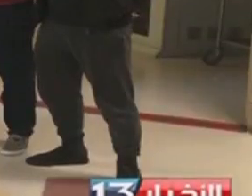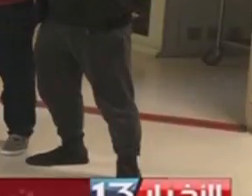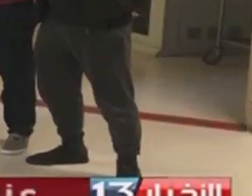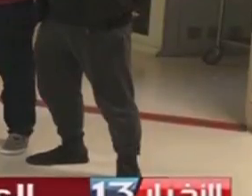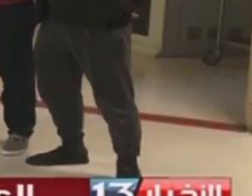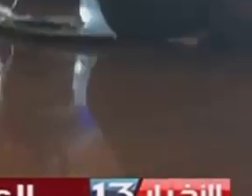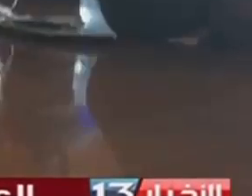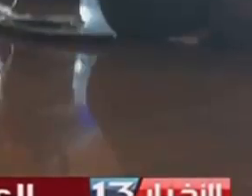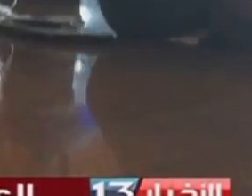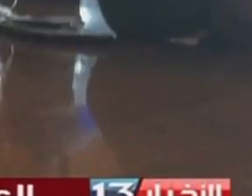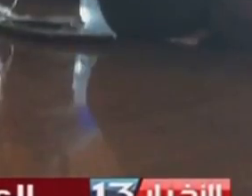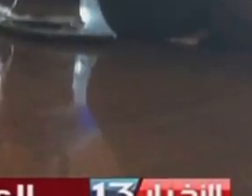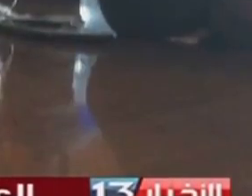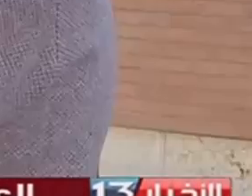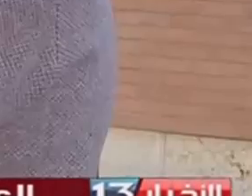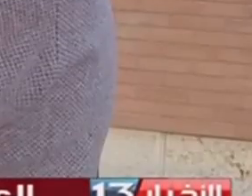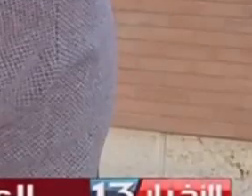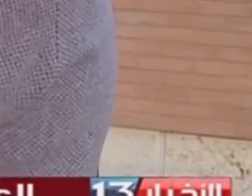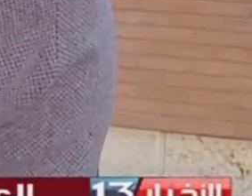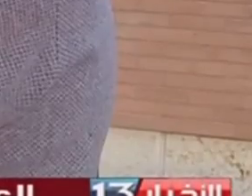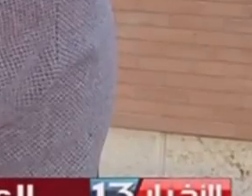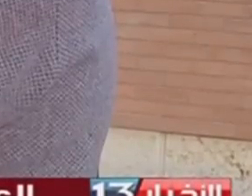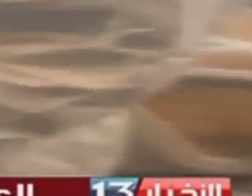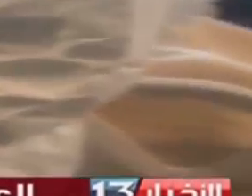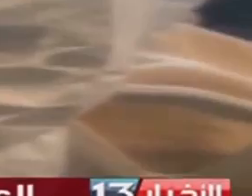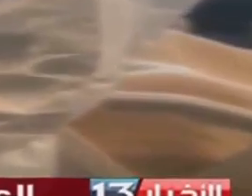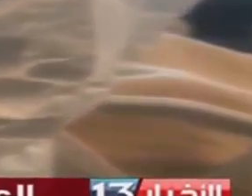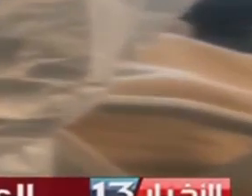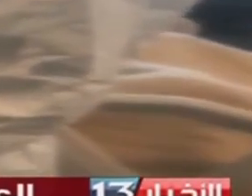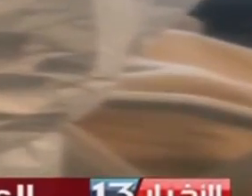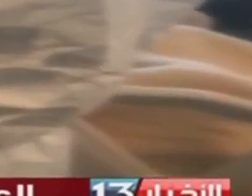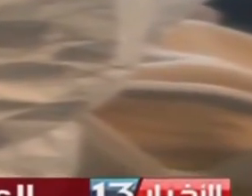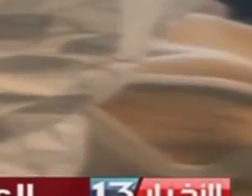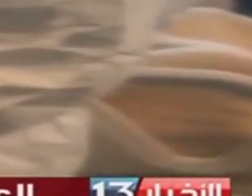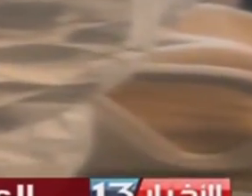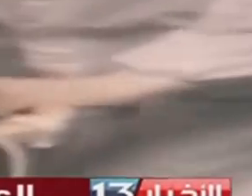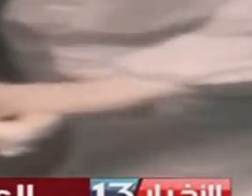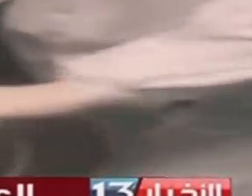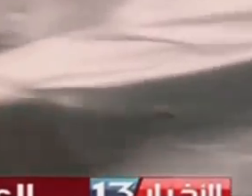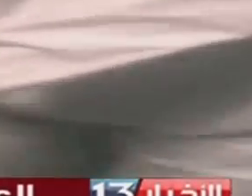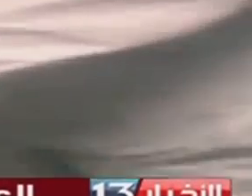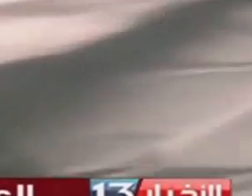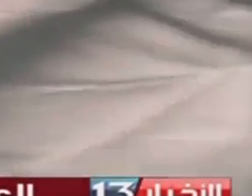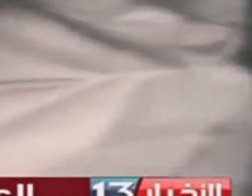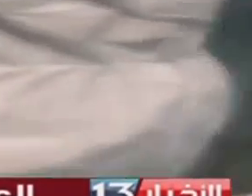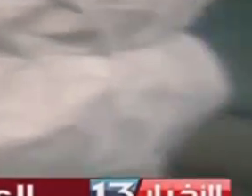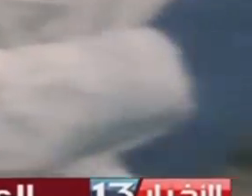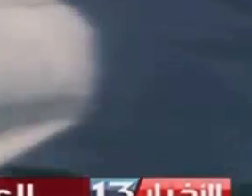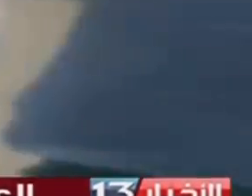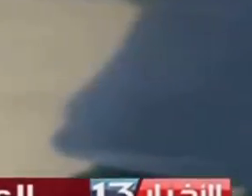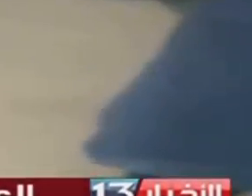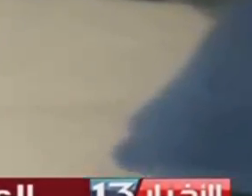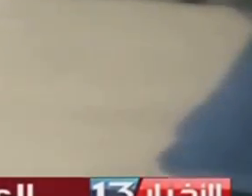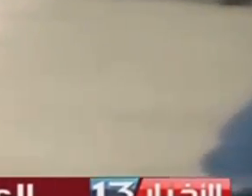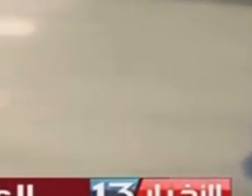البعثة الطبية العسكرية في بريشيا الإيطالية تواصل مهامها الإنسانية في الإنعاش والتخدير الطبيين، وتقدير إيطالي لجهودها